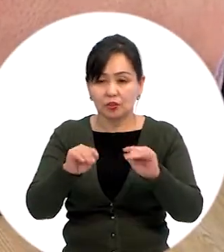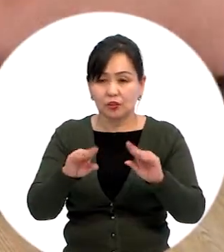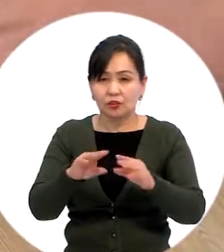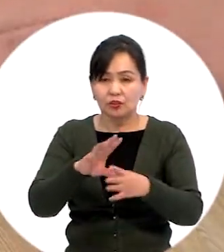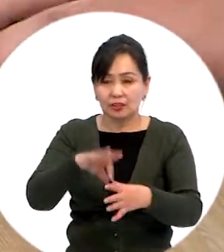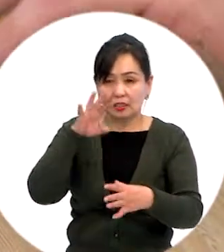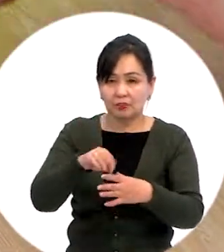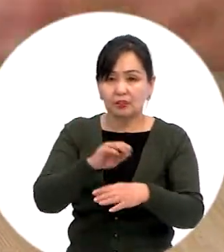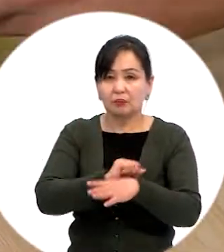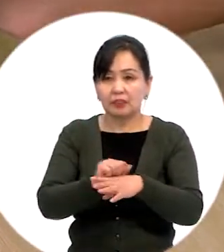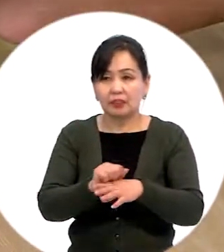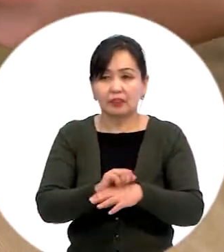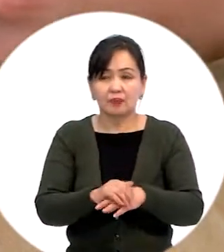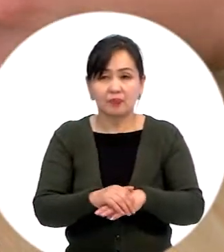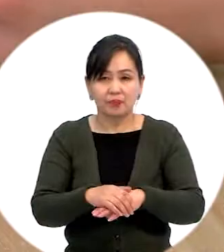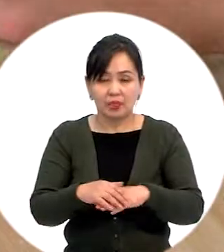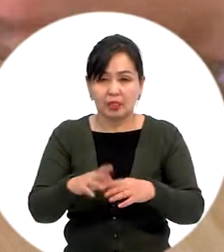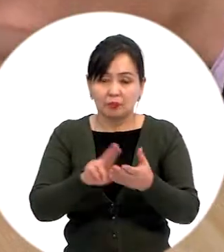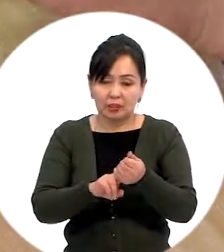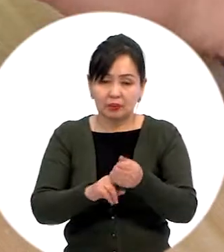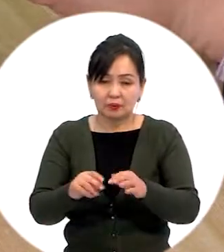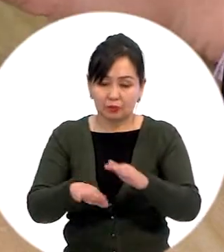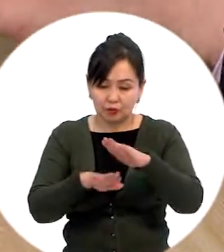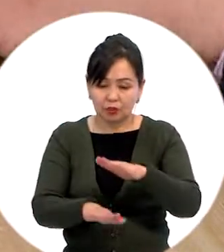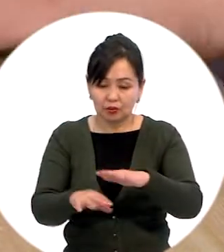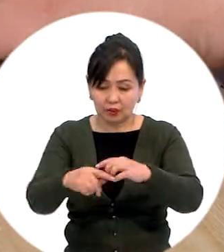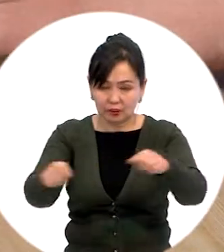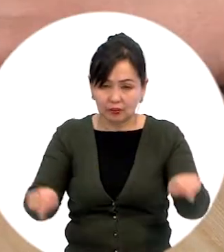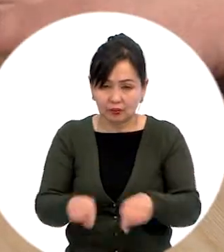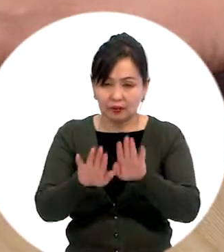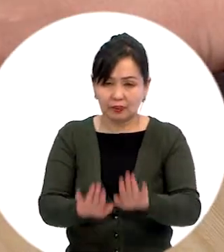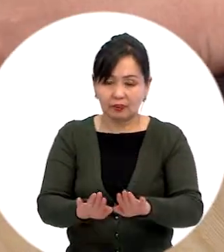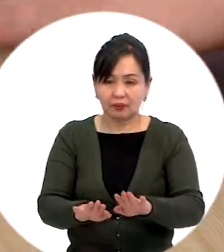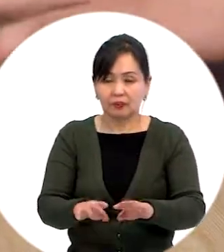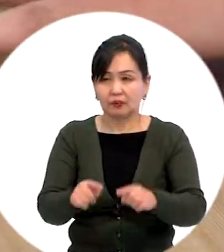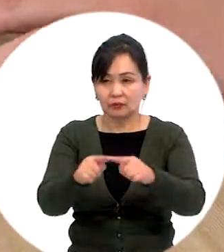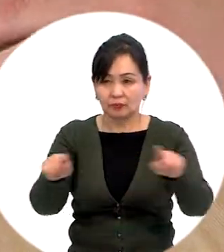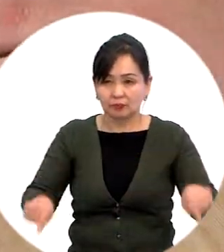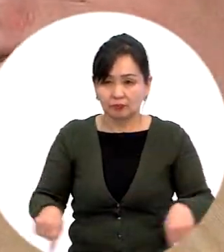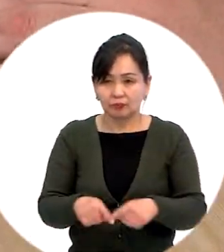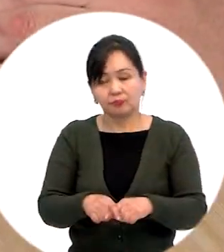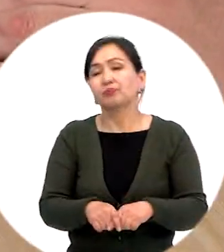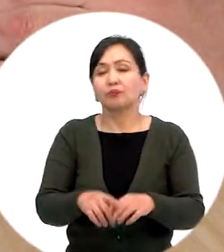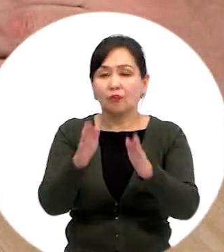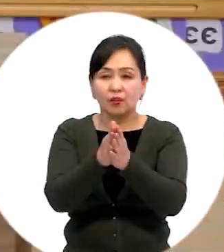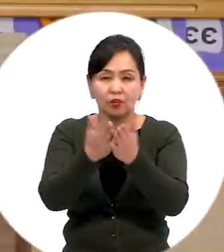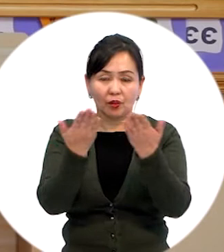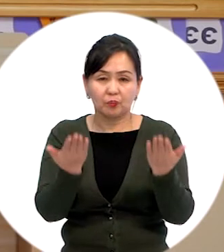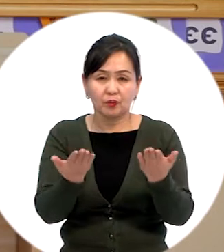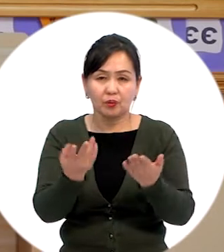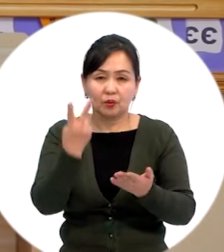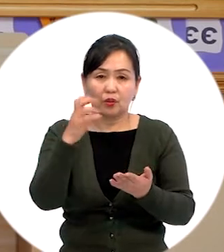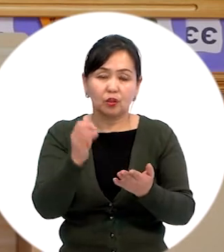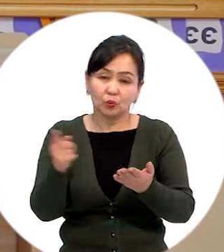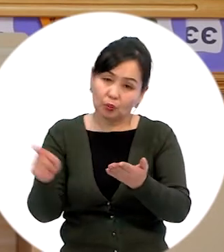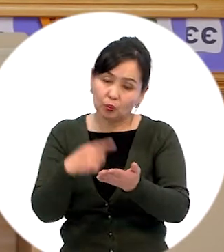маань. За баримлын шаврынхаа доор тавьдаг энэ одоо тавцангуудыг бас бэлдэрээ. За тэгээд сурах хүчгийнхаа 20